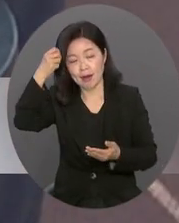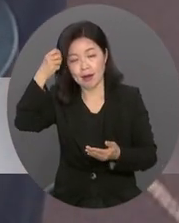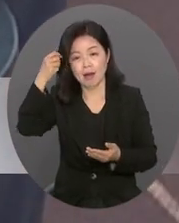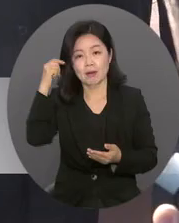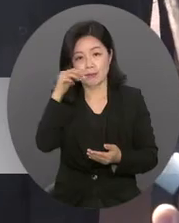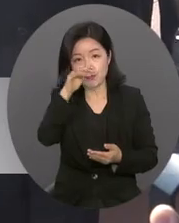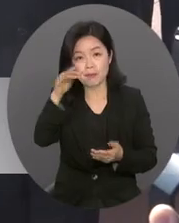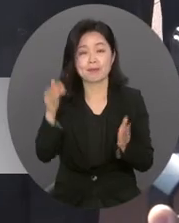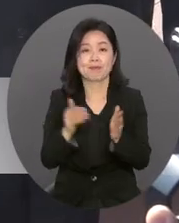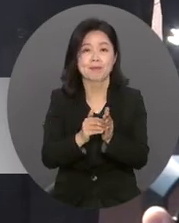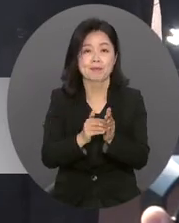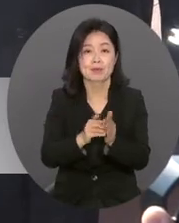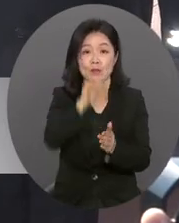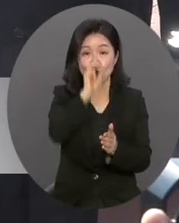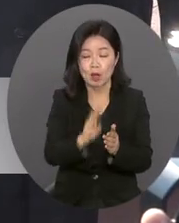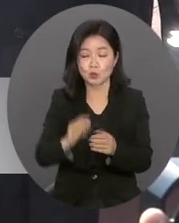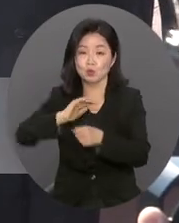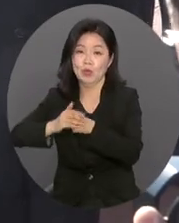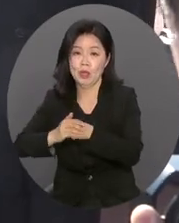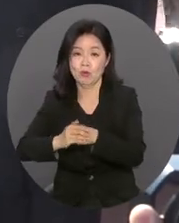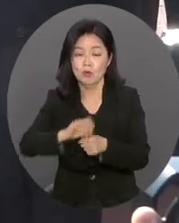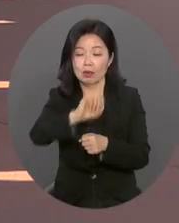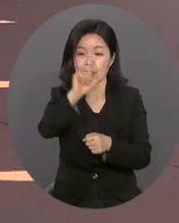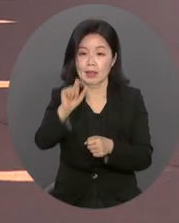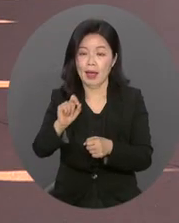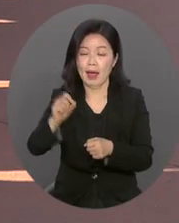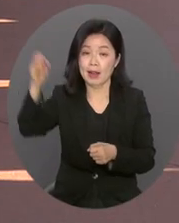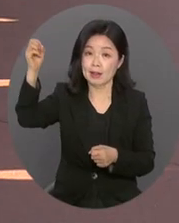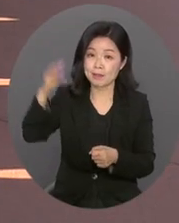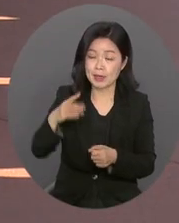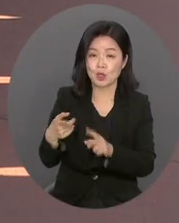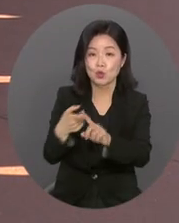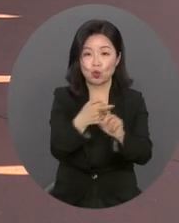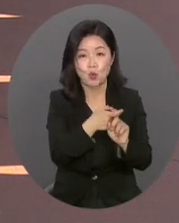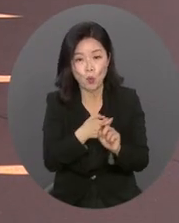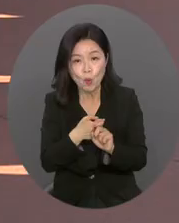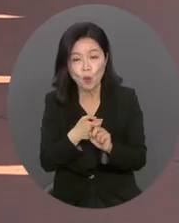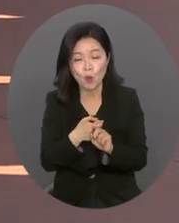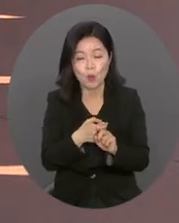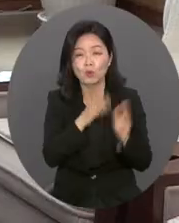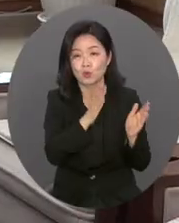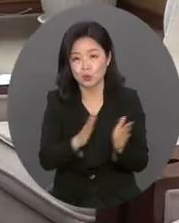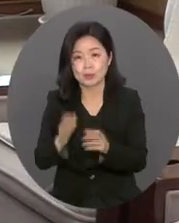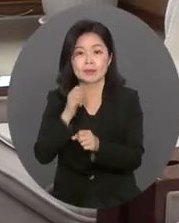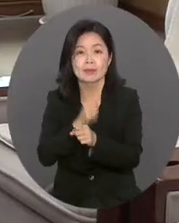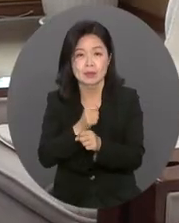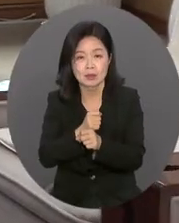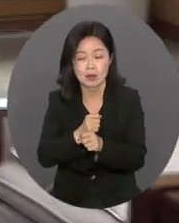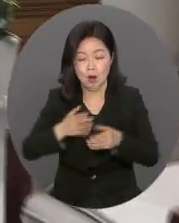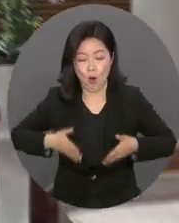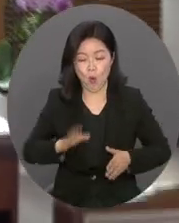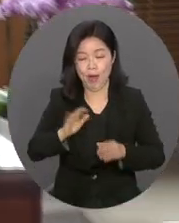기렸습니다. 광주시와 대구시는 달빛동맹 공동현안 돌파구 마련을 약속하고 고향사랑